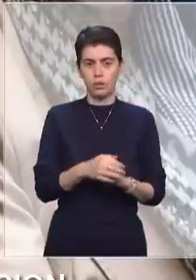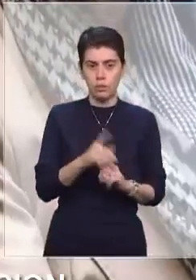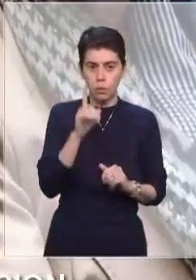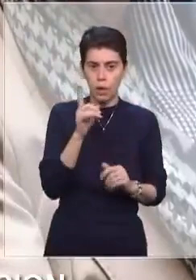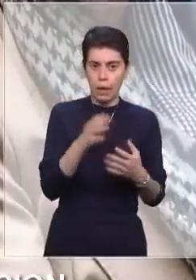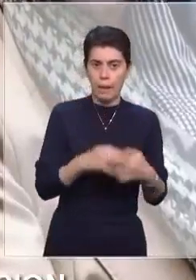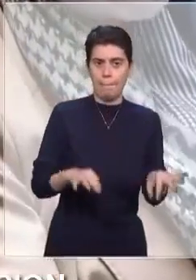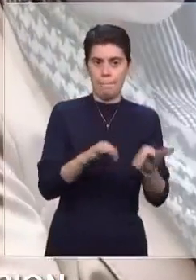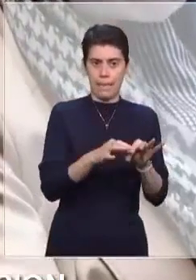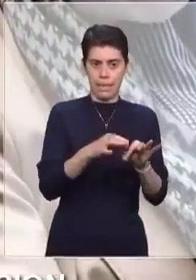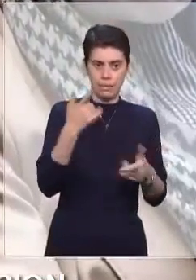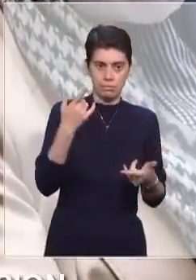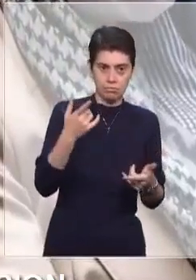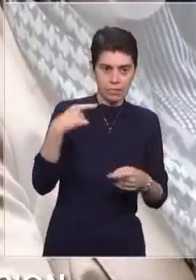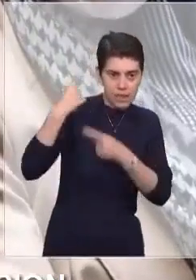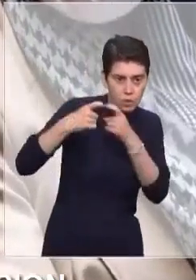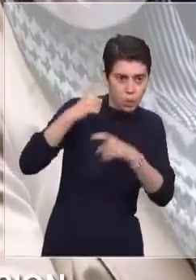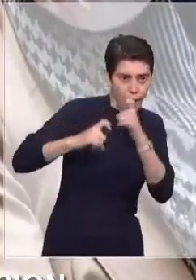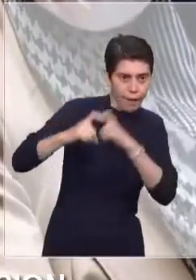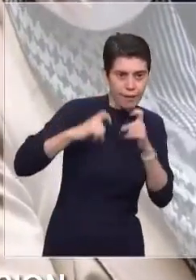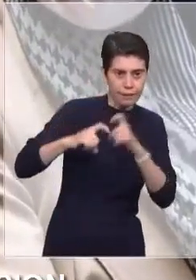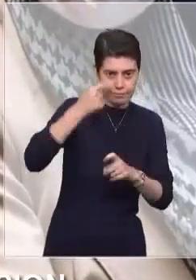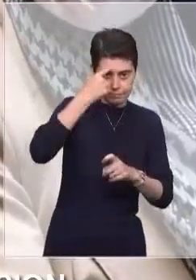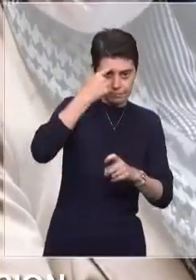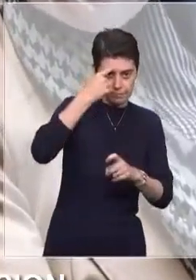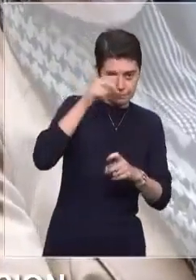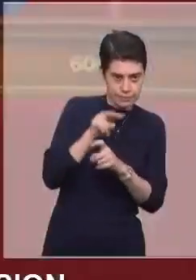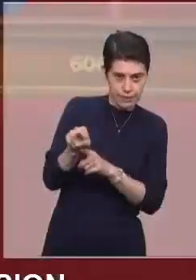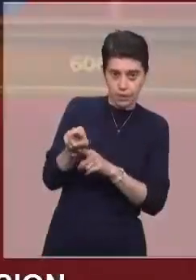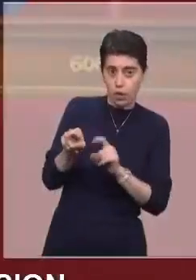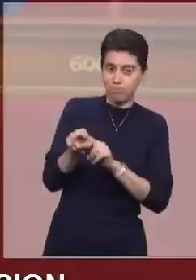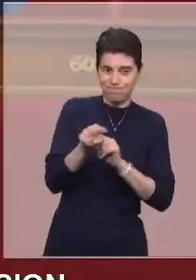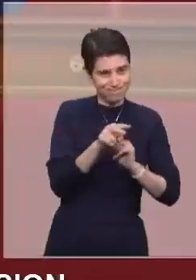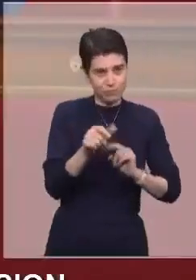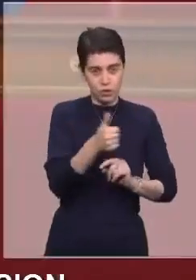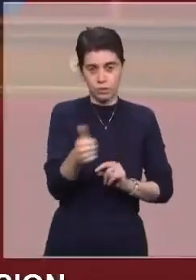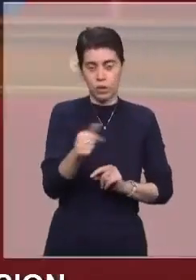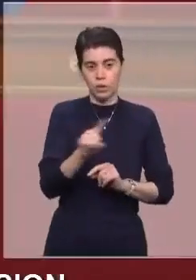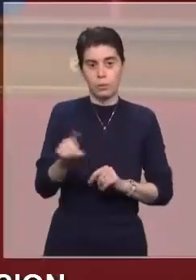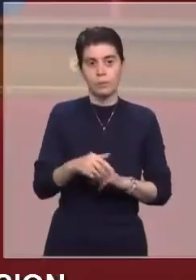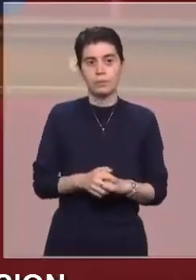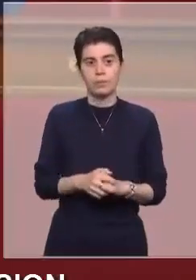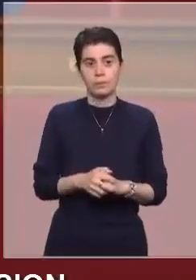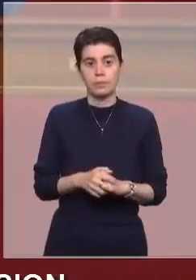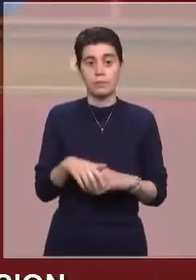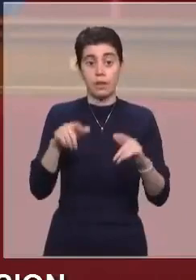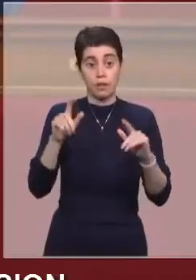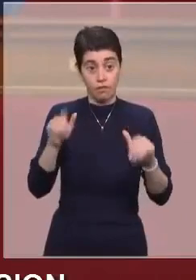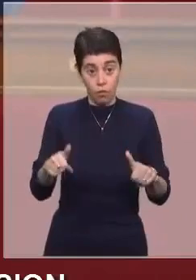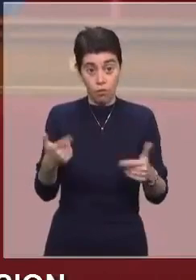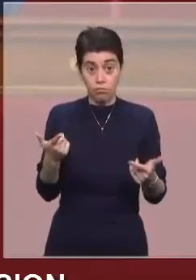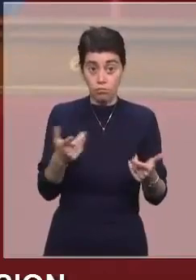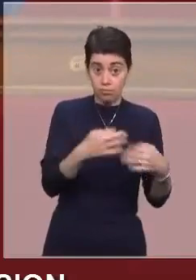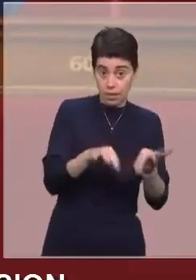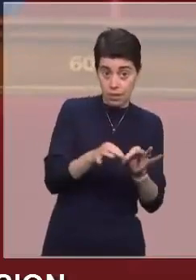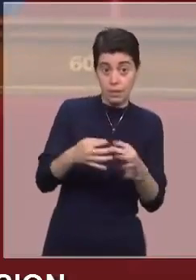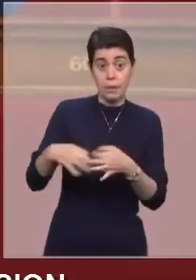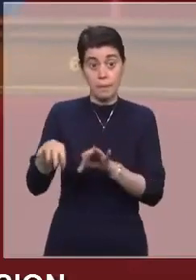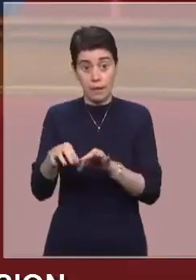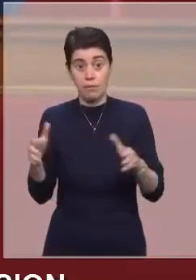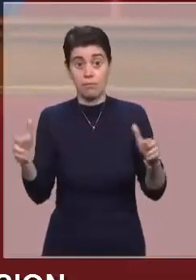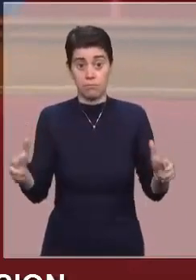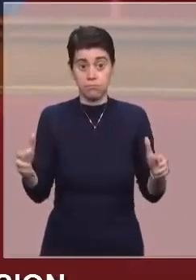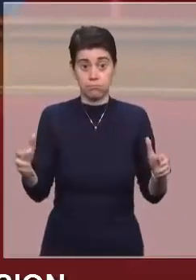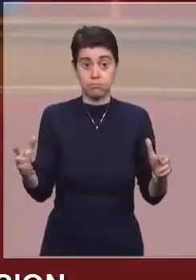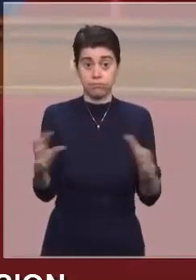pays et de sa mémoire. Apaiser nos relations avec le peuple algérien est une nécessité largement partagée des deux côtés de notre mère commune. Monsieur